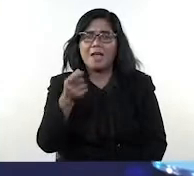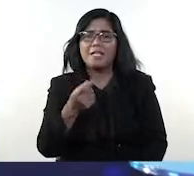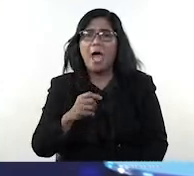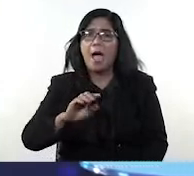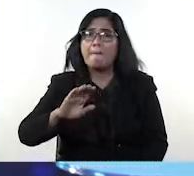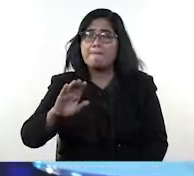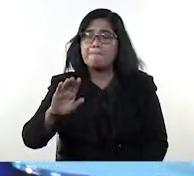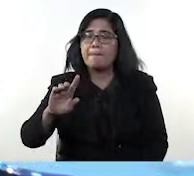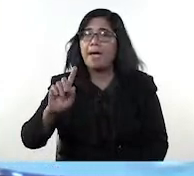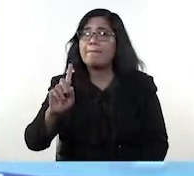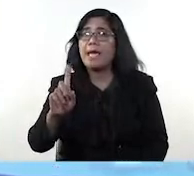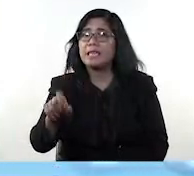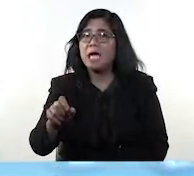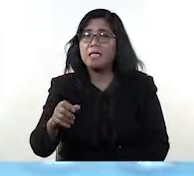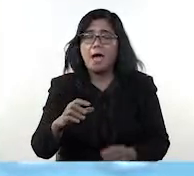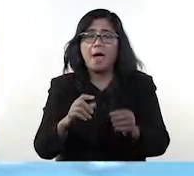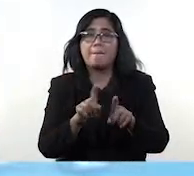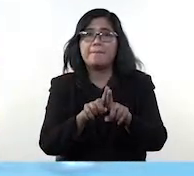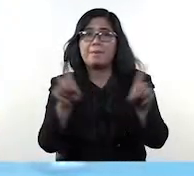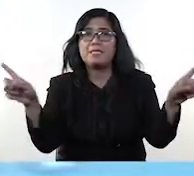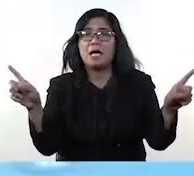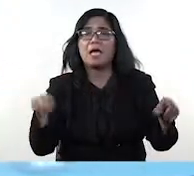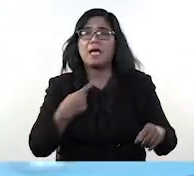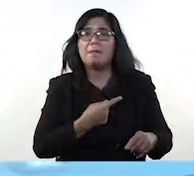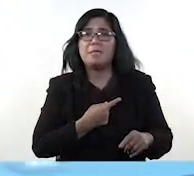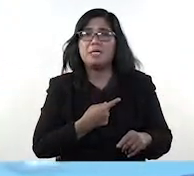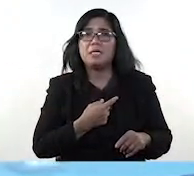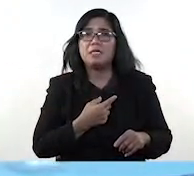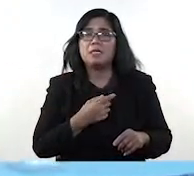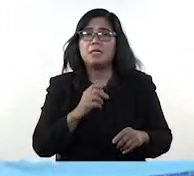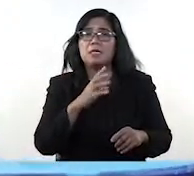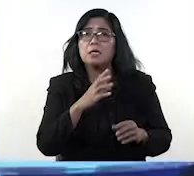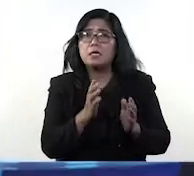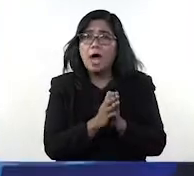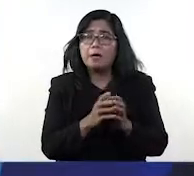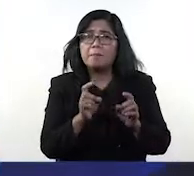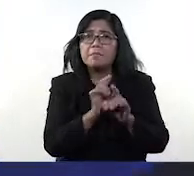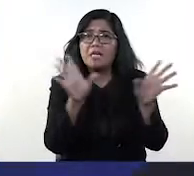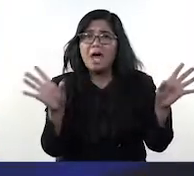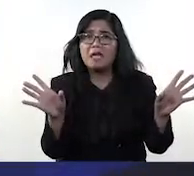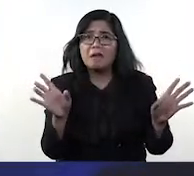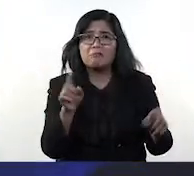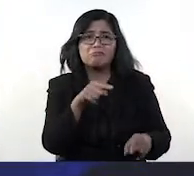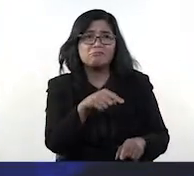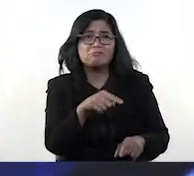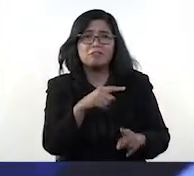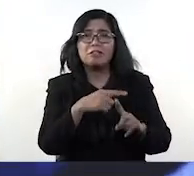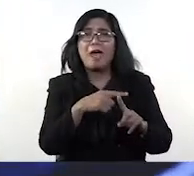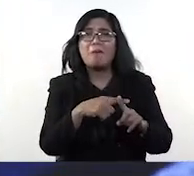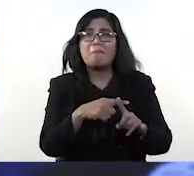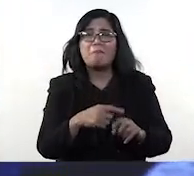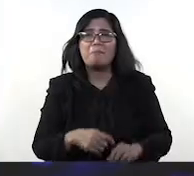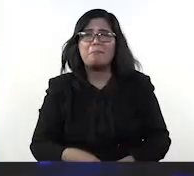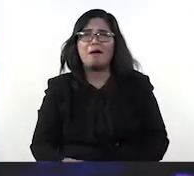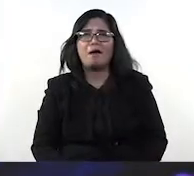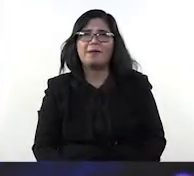tak hanya maut yang bisa memisahkan kami dan perceraian hai oh buat saya